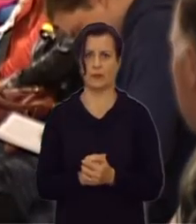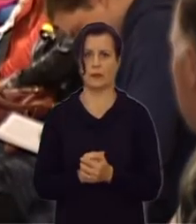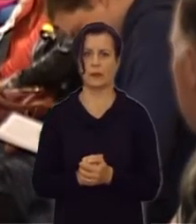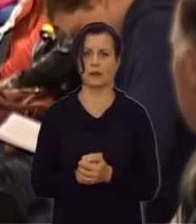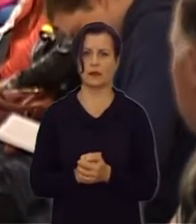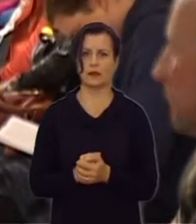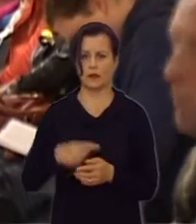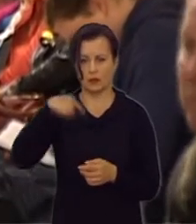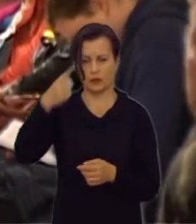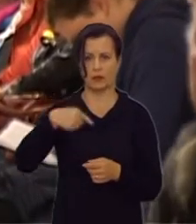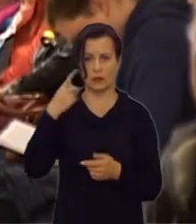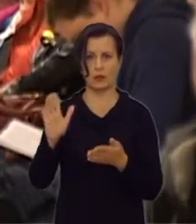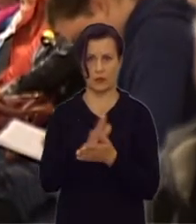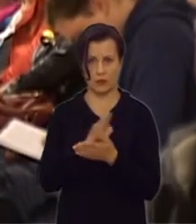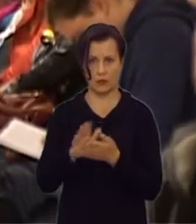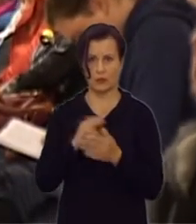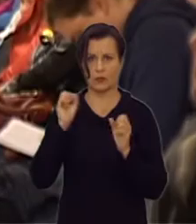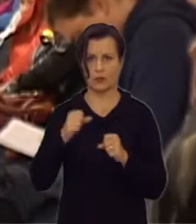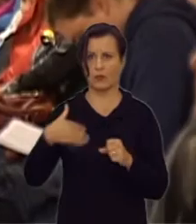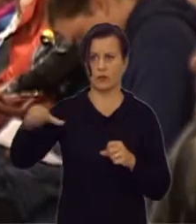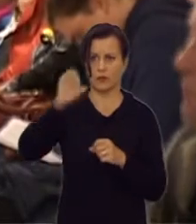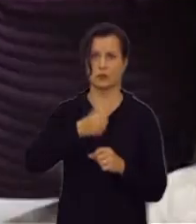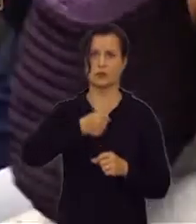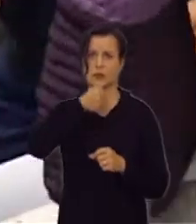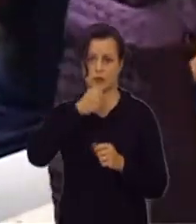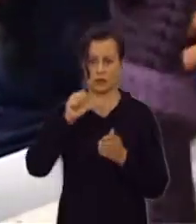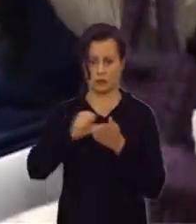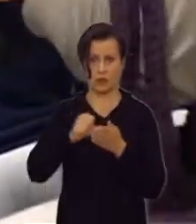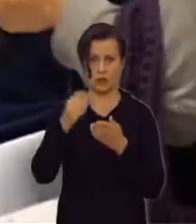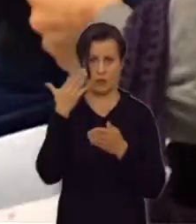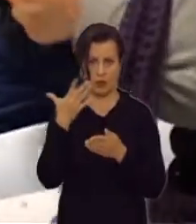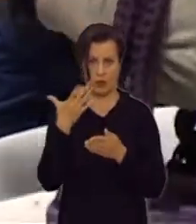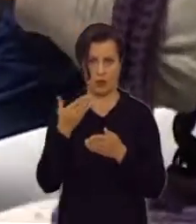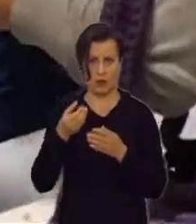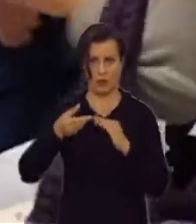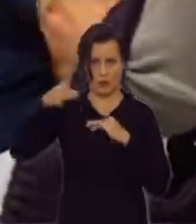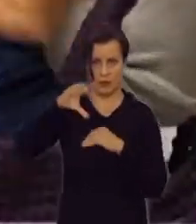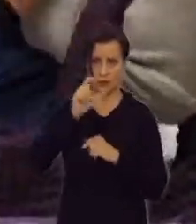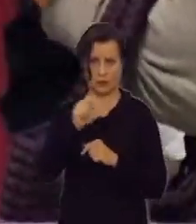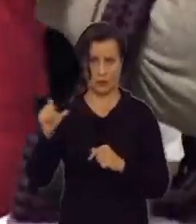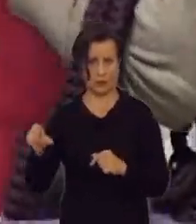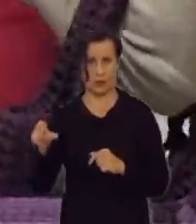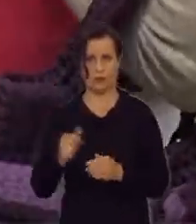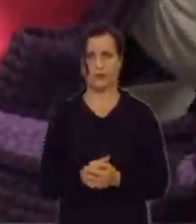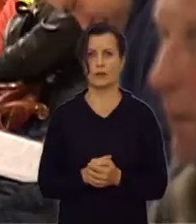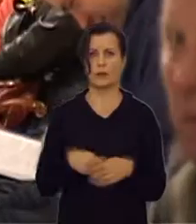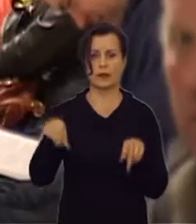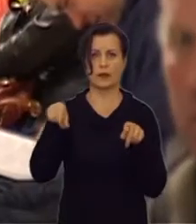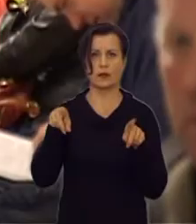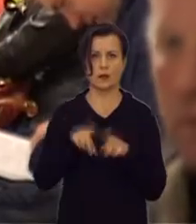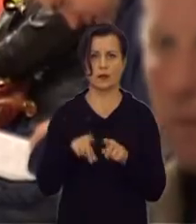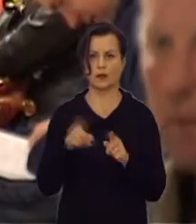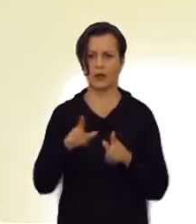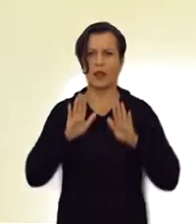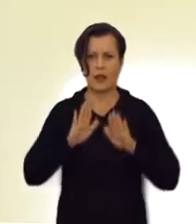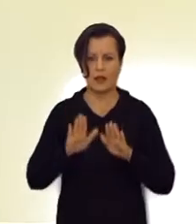savaitę. Kaip ir kasmet nemokamai galės pasiskiepyti visi vyresni nei 65 metų amžiaus, taip pat bus